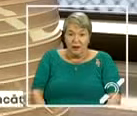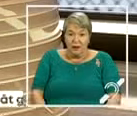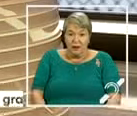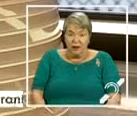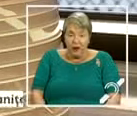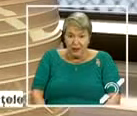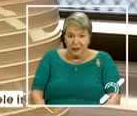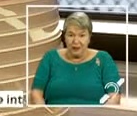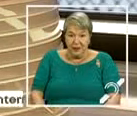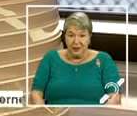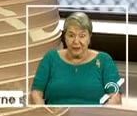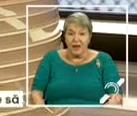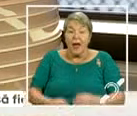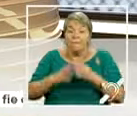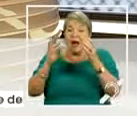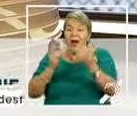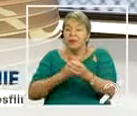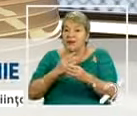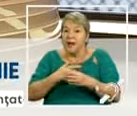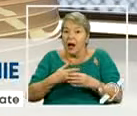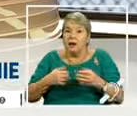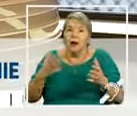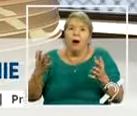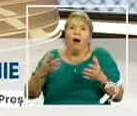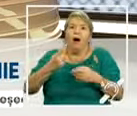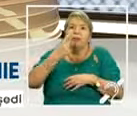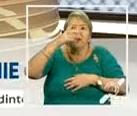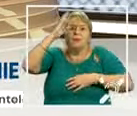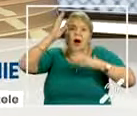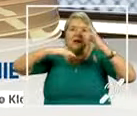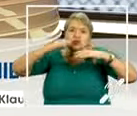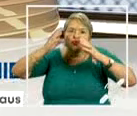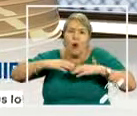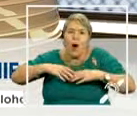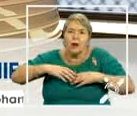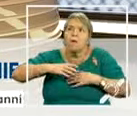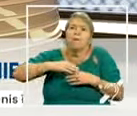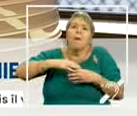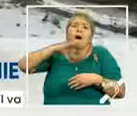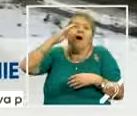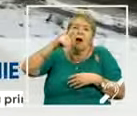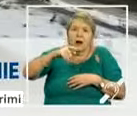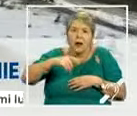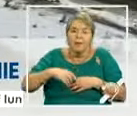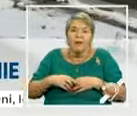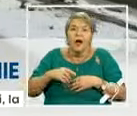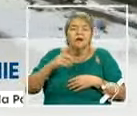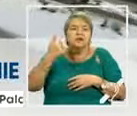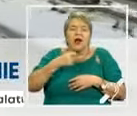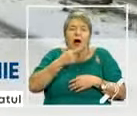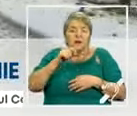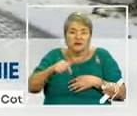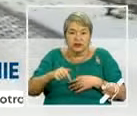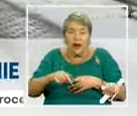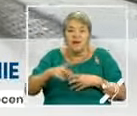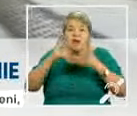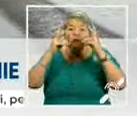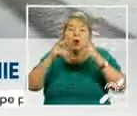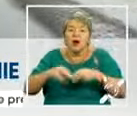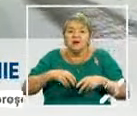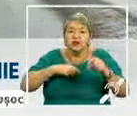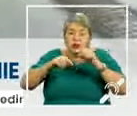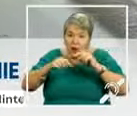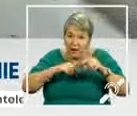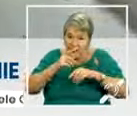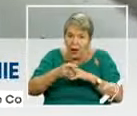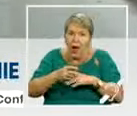Adriana, mulțumim. Marea Britanie se confruntă cu prima nisoare de proporții a lunii. În diverse regiuni a fost blocat traficul. La Heathrow,